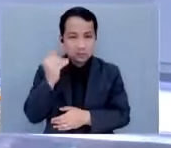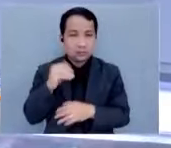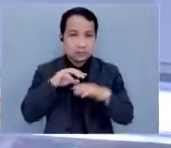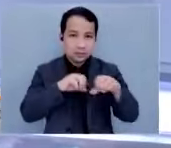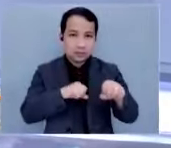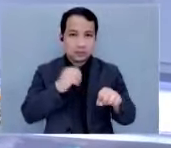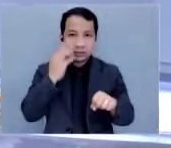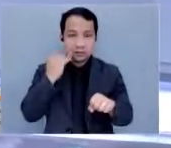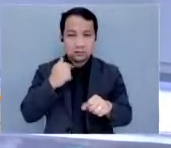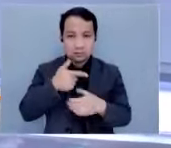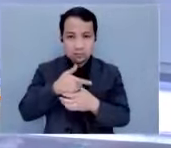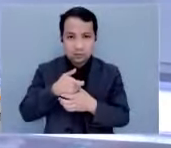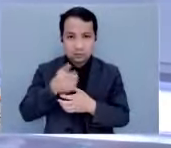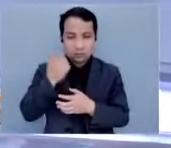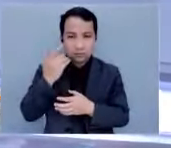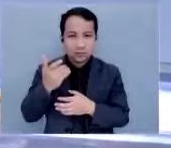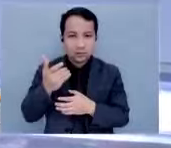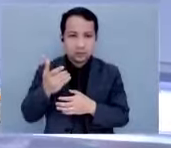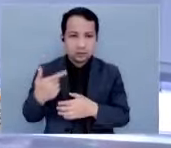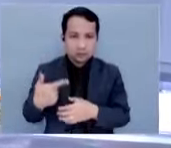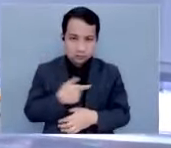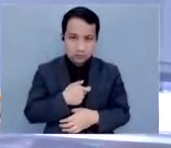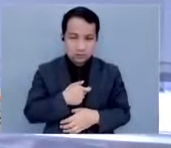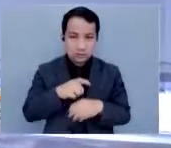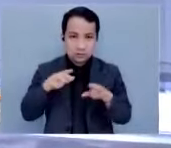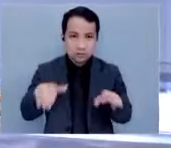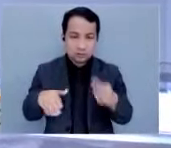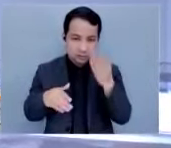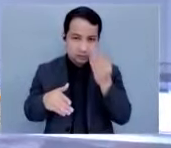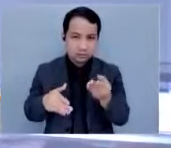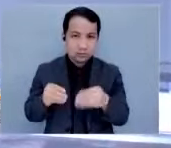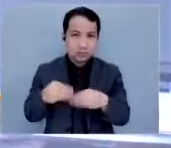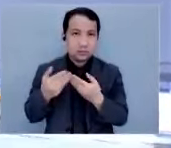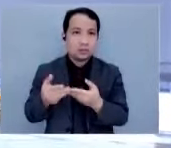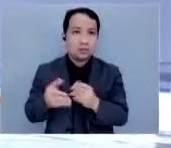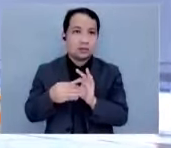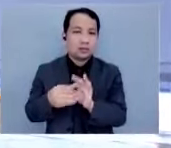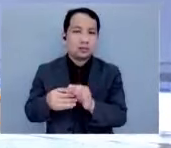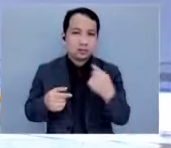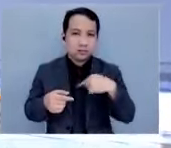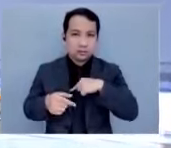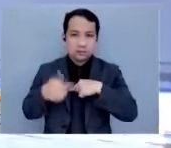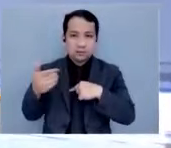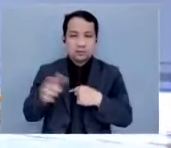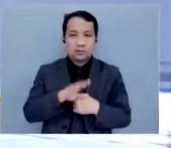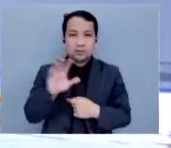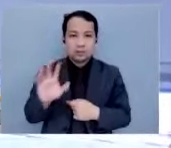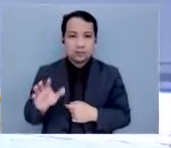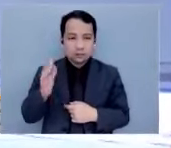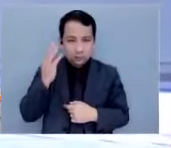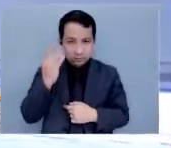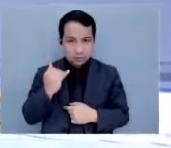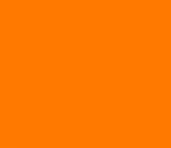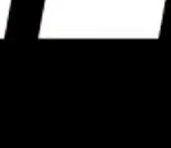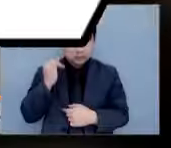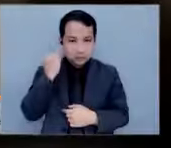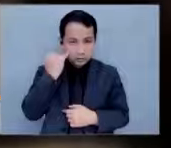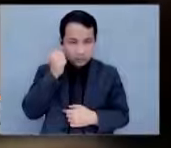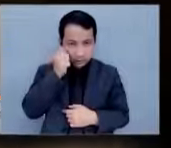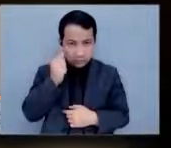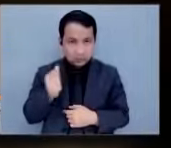baril at nananakit pa raw ng mga hindi nagbibigay sa kanya. Nasa frontline ng balitang yan, si John Aroa.